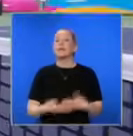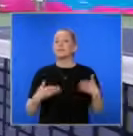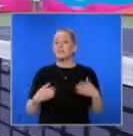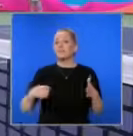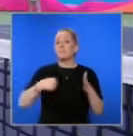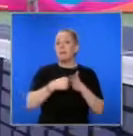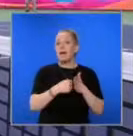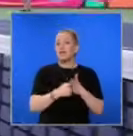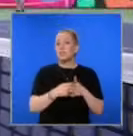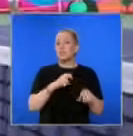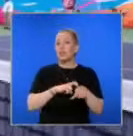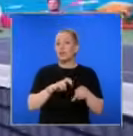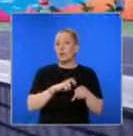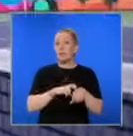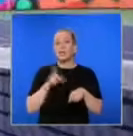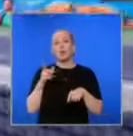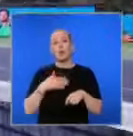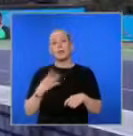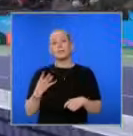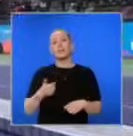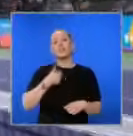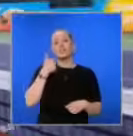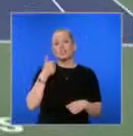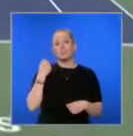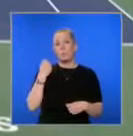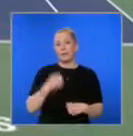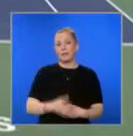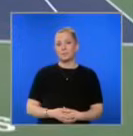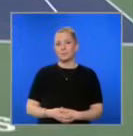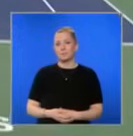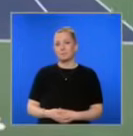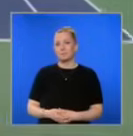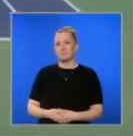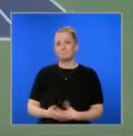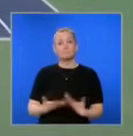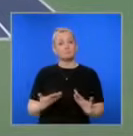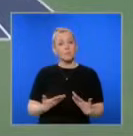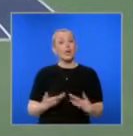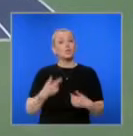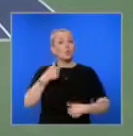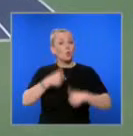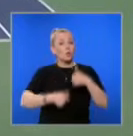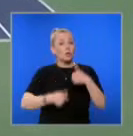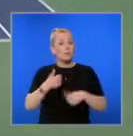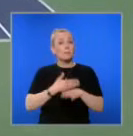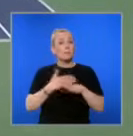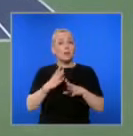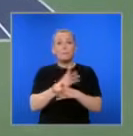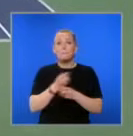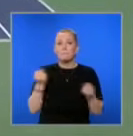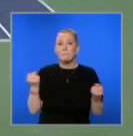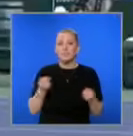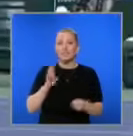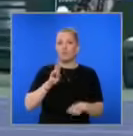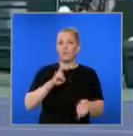Димитров четвъртият франклистата има 6 победи срещу 3 на българина. Шокиращо турнирът ще продължи без световния номер 1 Новак